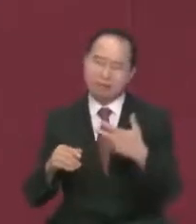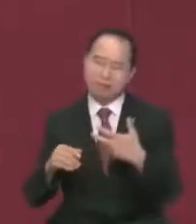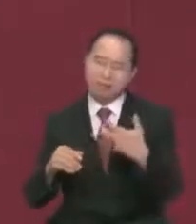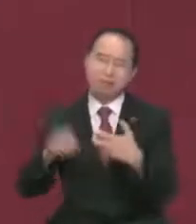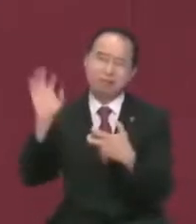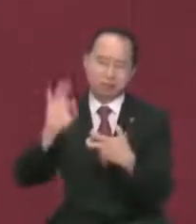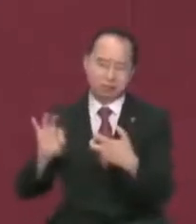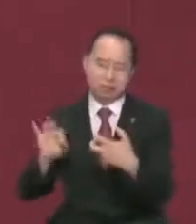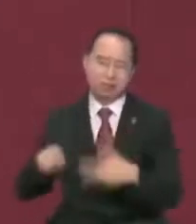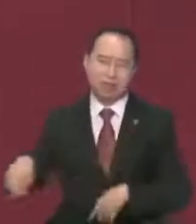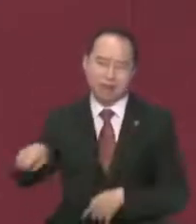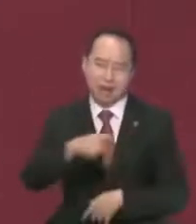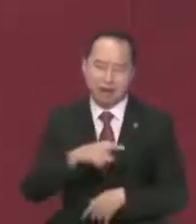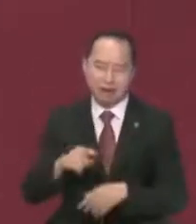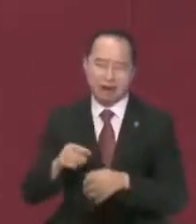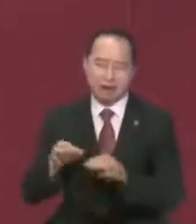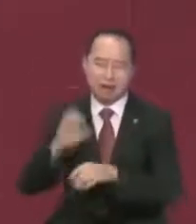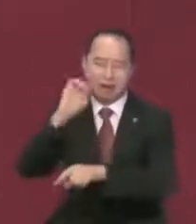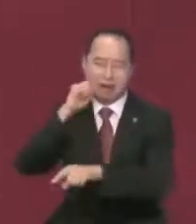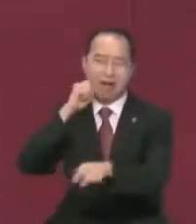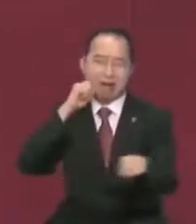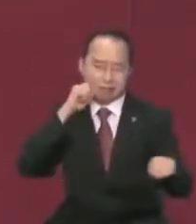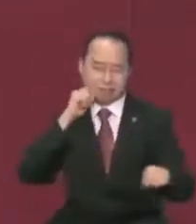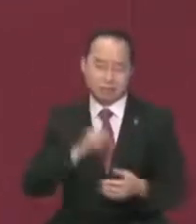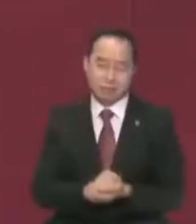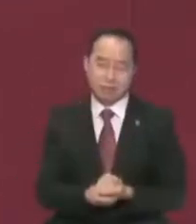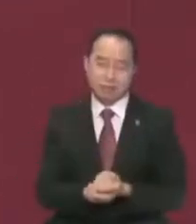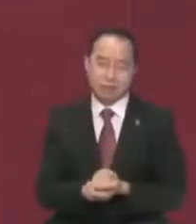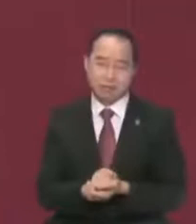당장 달려가 위로의 말씀이라도 드리고 싶습니다.